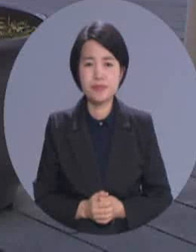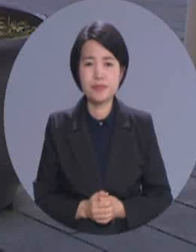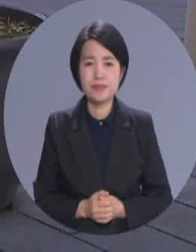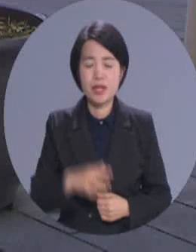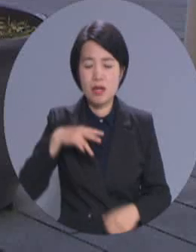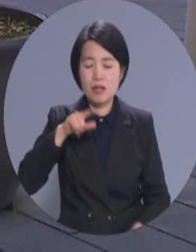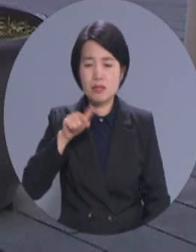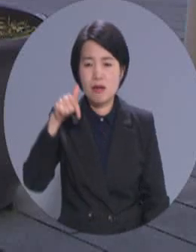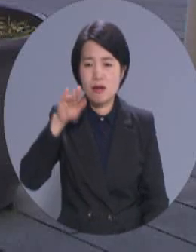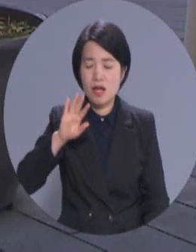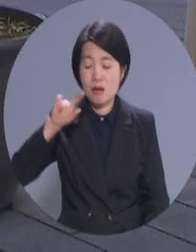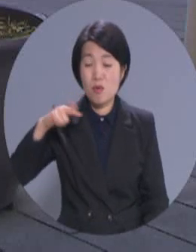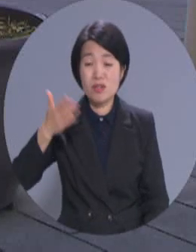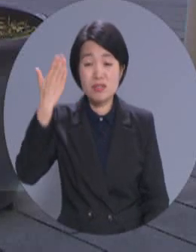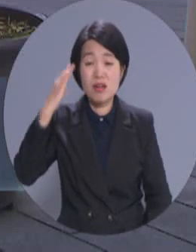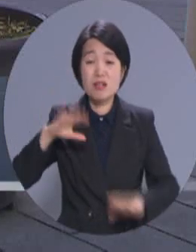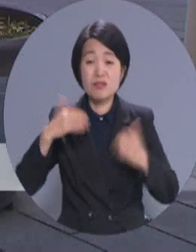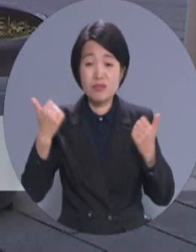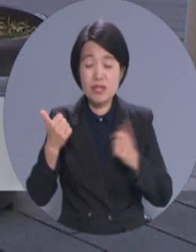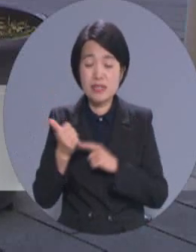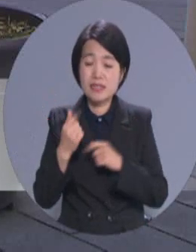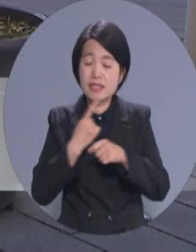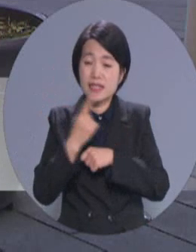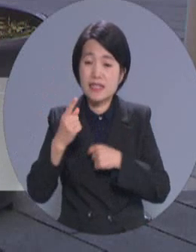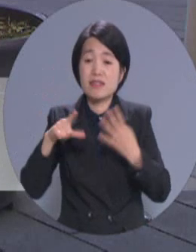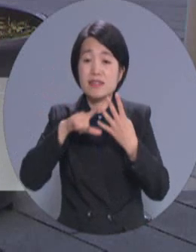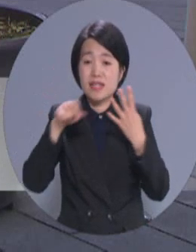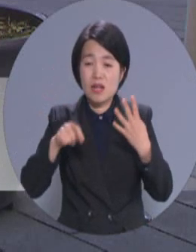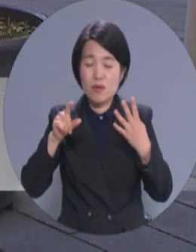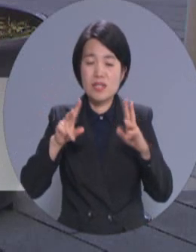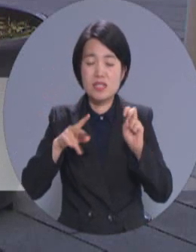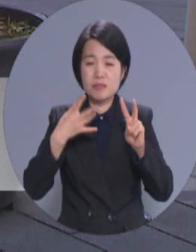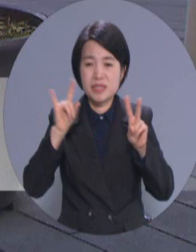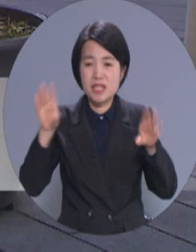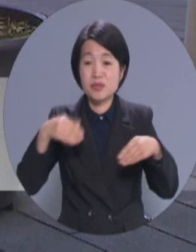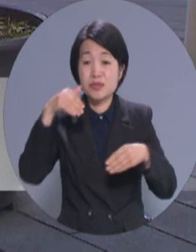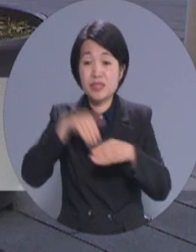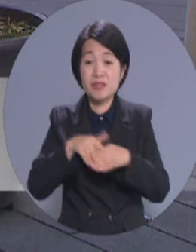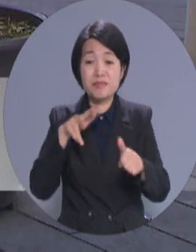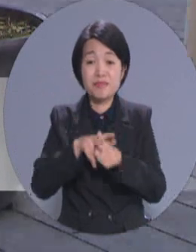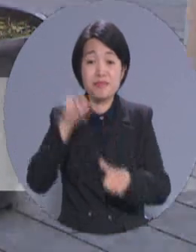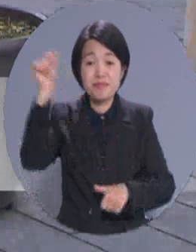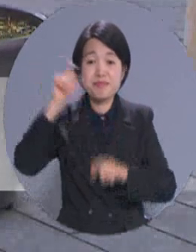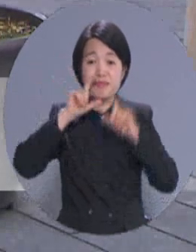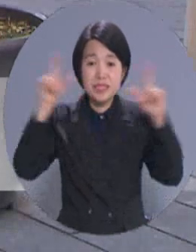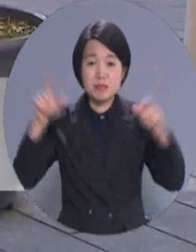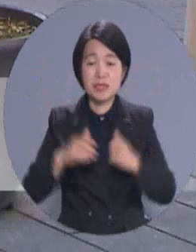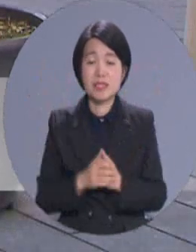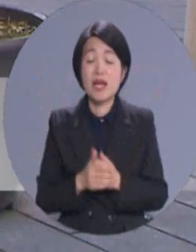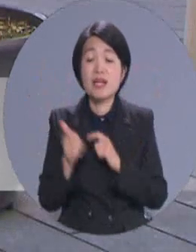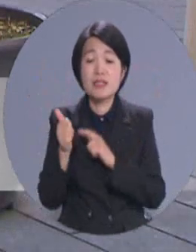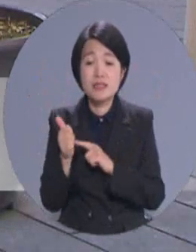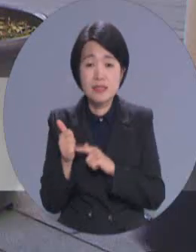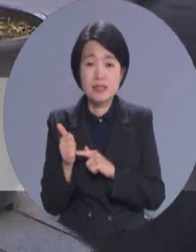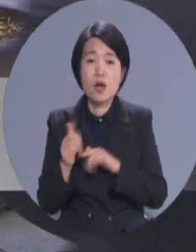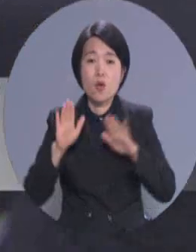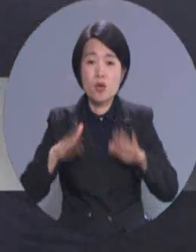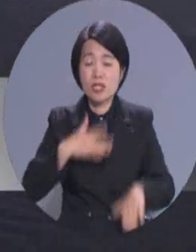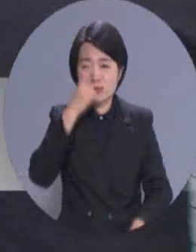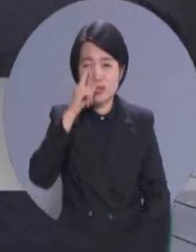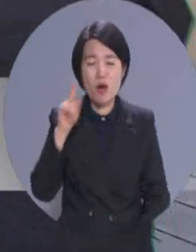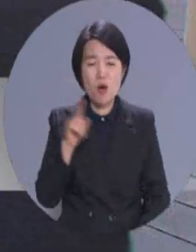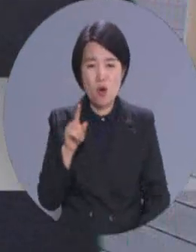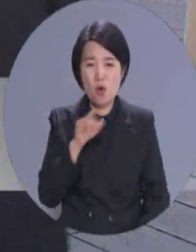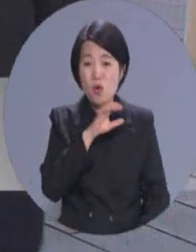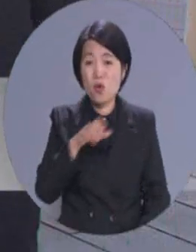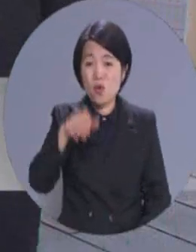서갑원 전 국회의원이 내년 4월 열리는 22대 총선 출마를 선언했습니다 서전 의원은 오늘 순천시